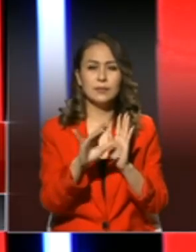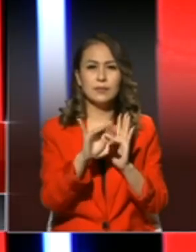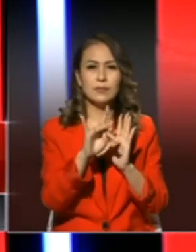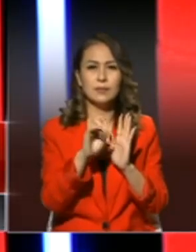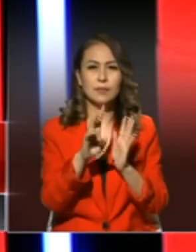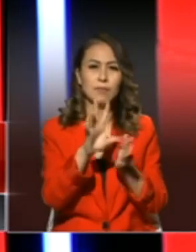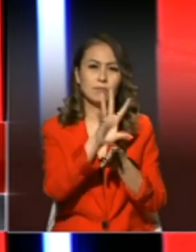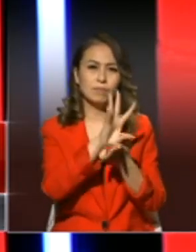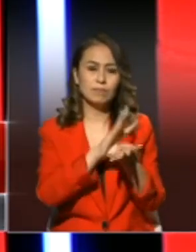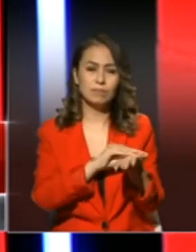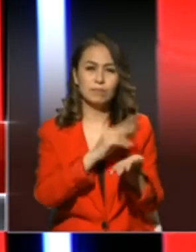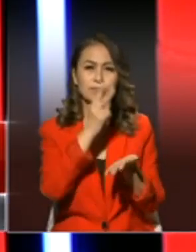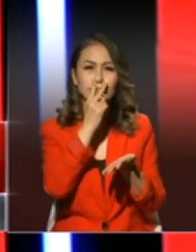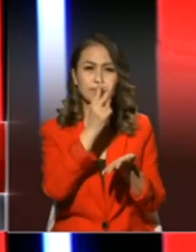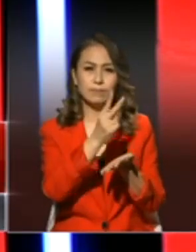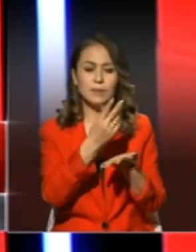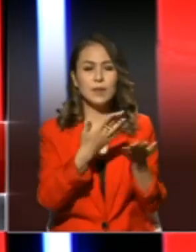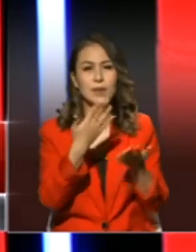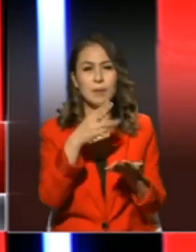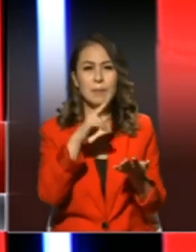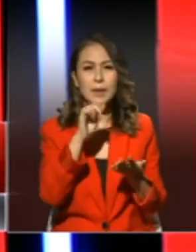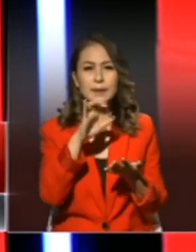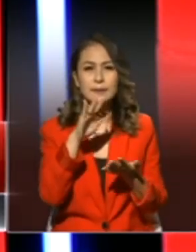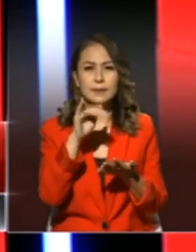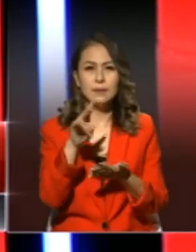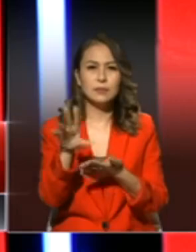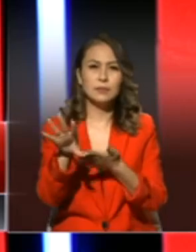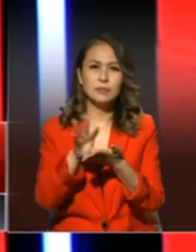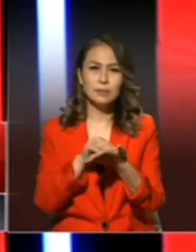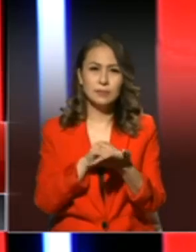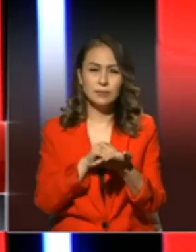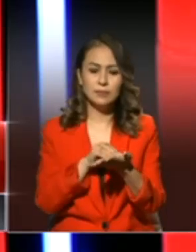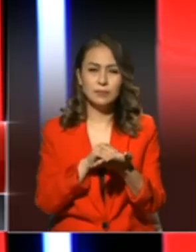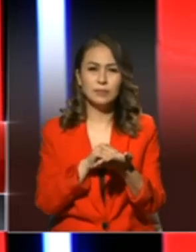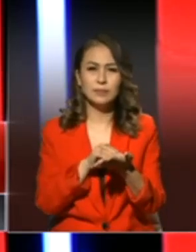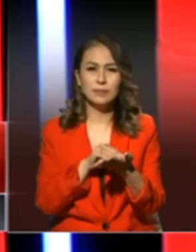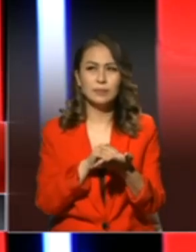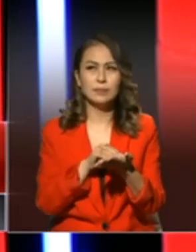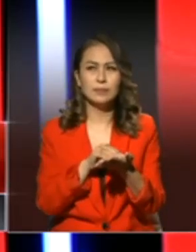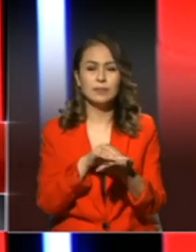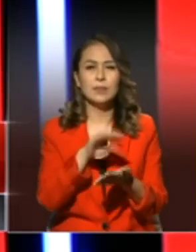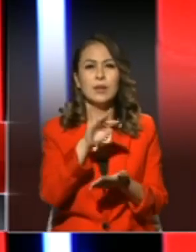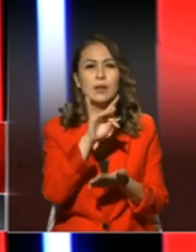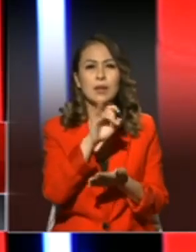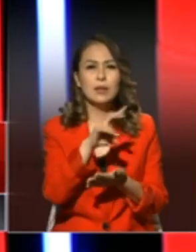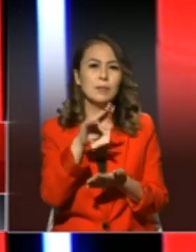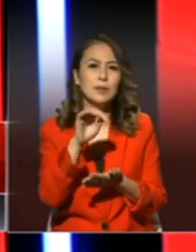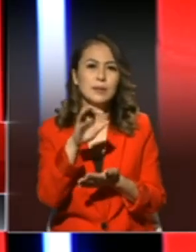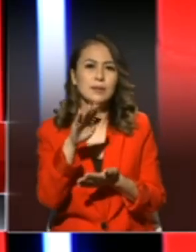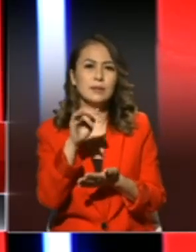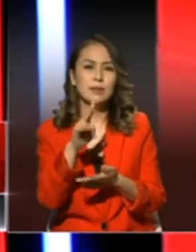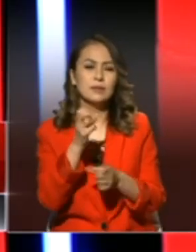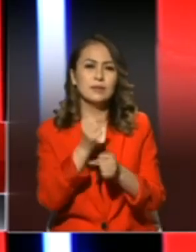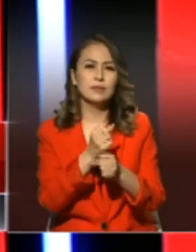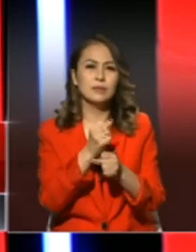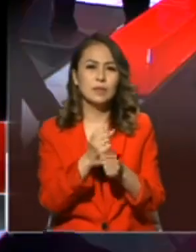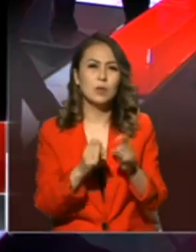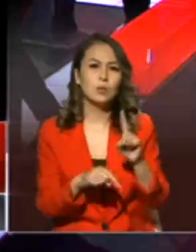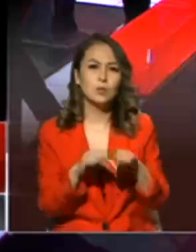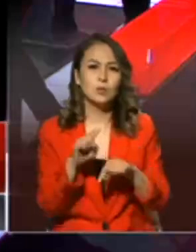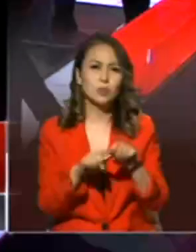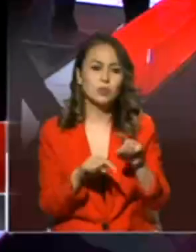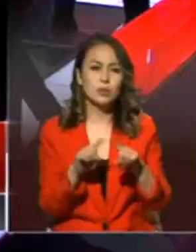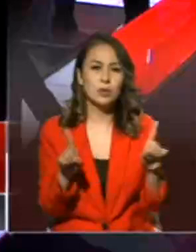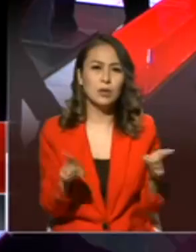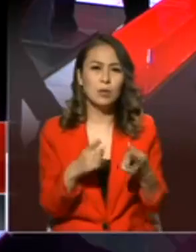Ираннан үлгі алатындай немесе Пәкістаннан үлгі алатындай халдеміз ба қазір? Жоқ, Иран мен Пәкістан оларда майттік тұрып емес, олар туысқандық тұрып